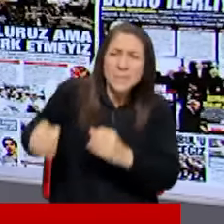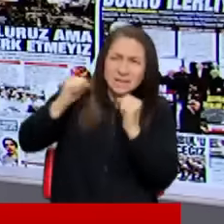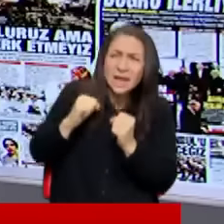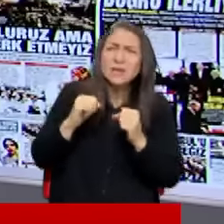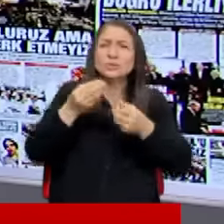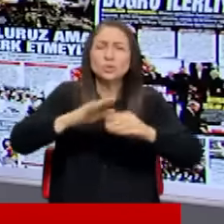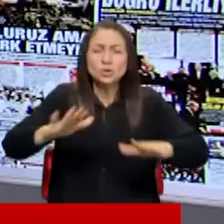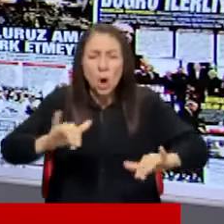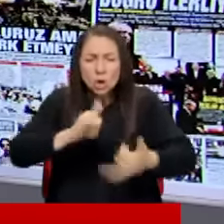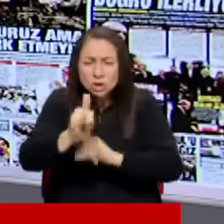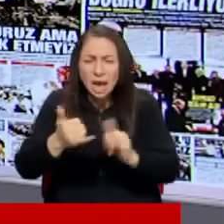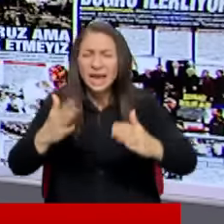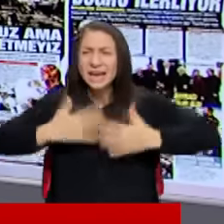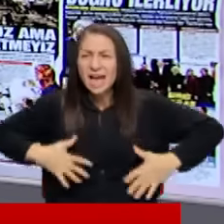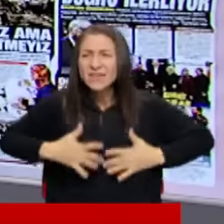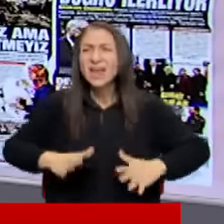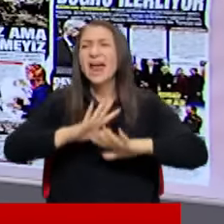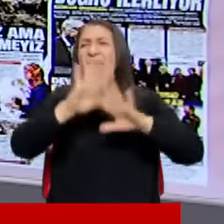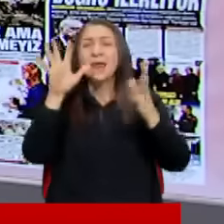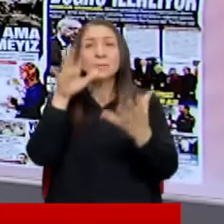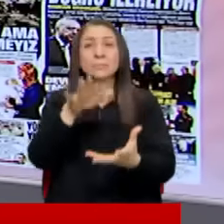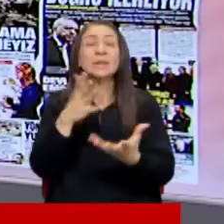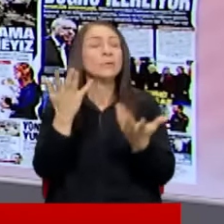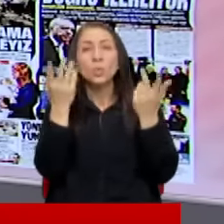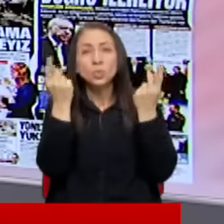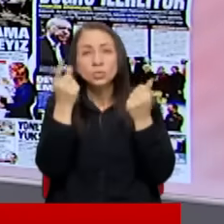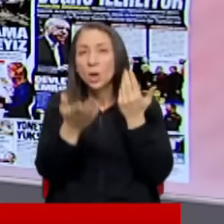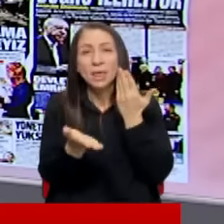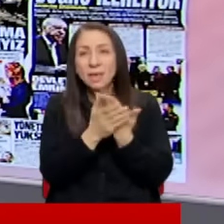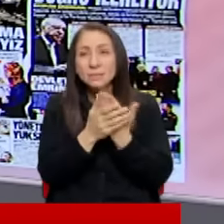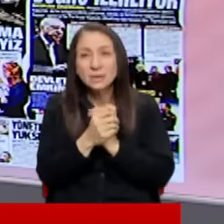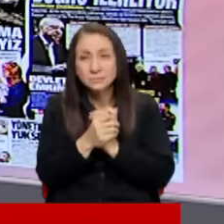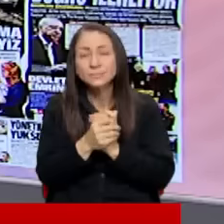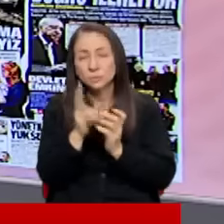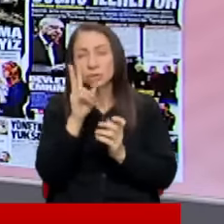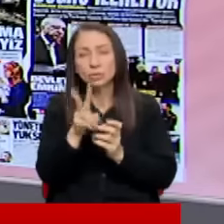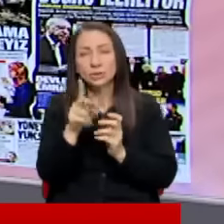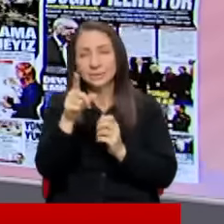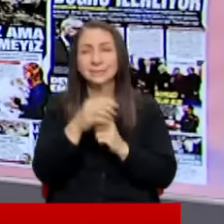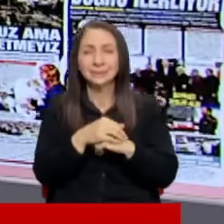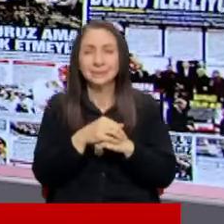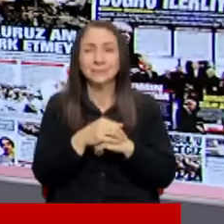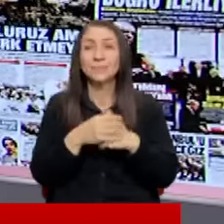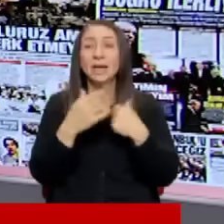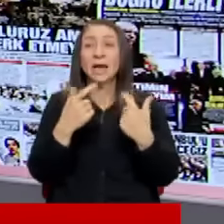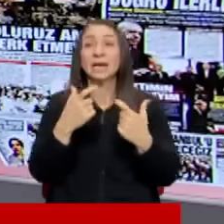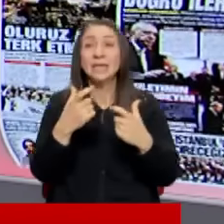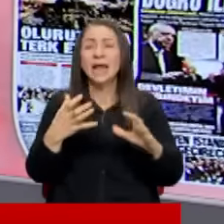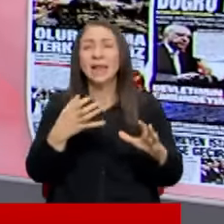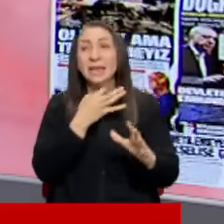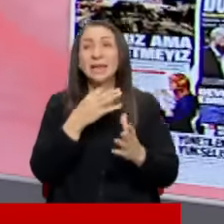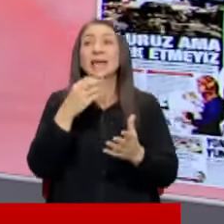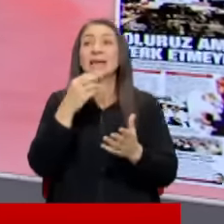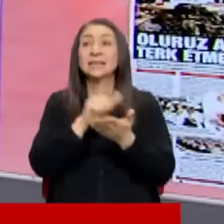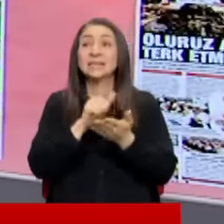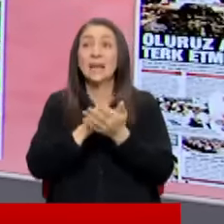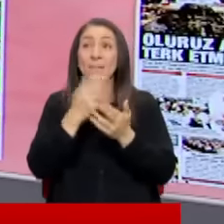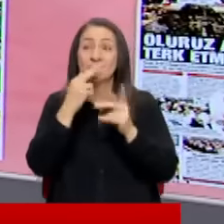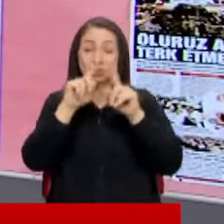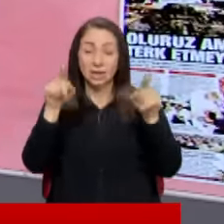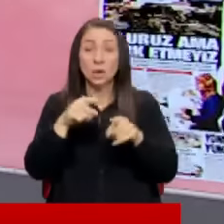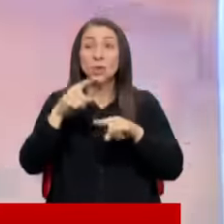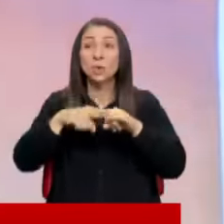kıyafetler, çocuklar için oyuncaklar. Nerede unutulmuş o yardımlar? Göreceksiniz. Hatay çıkmazı gazete pencere.